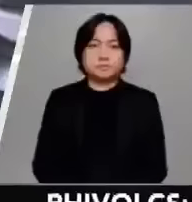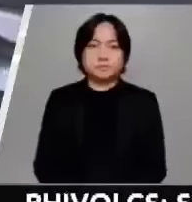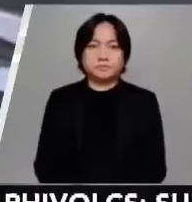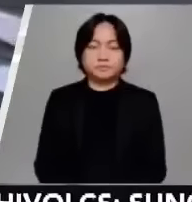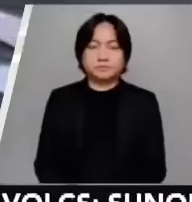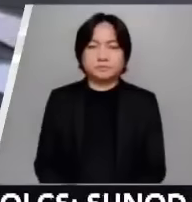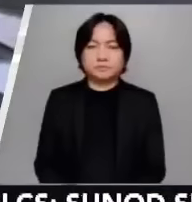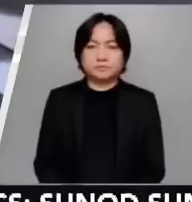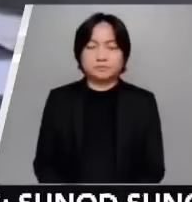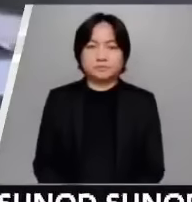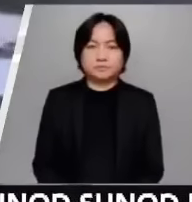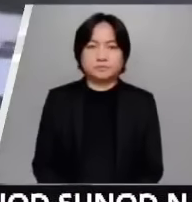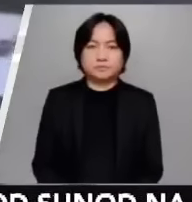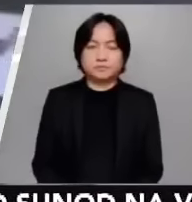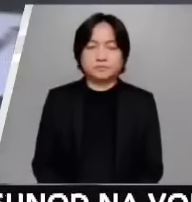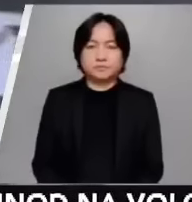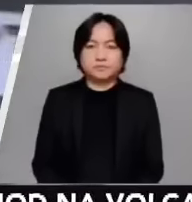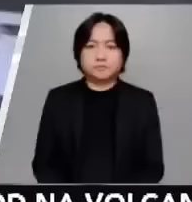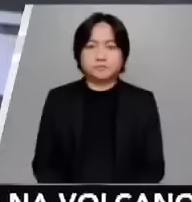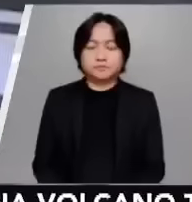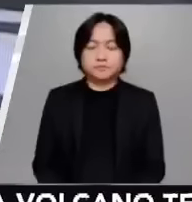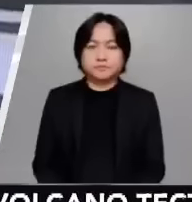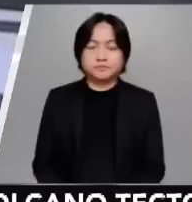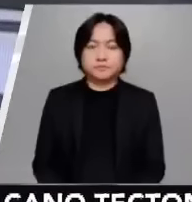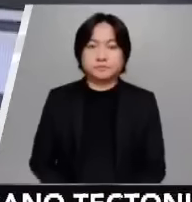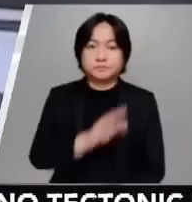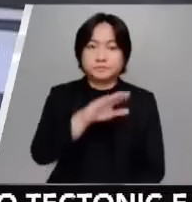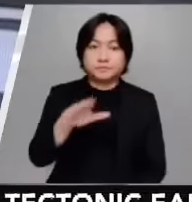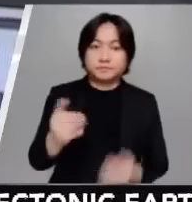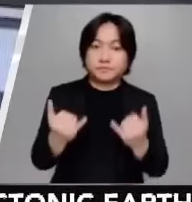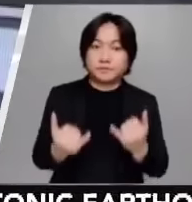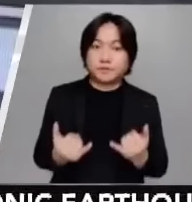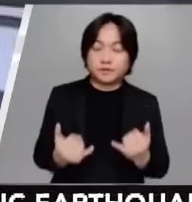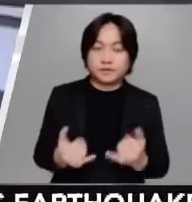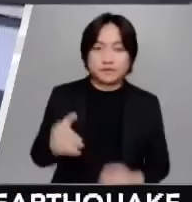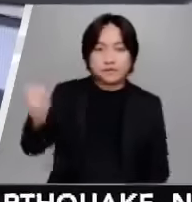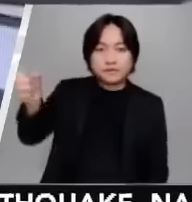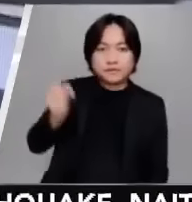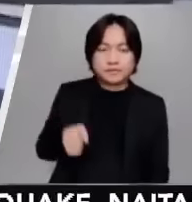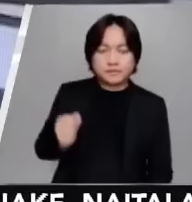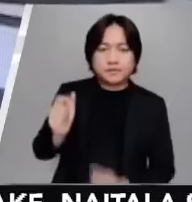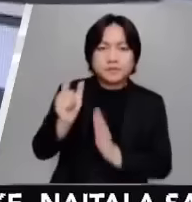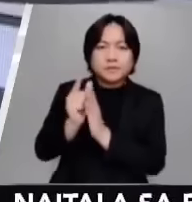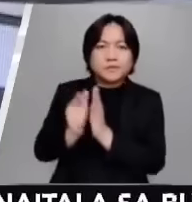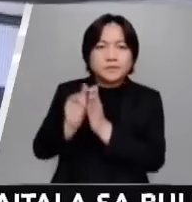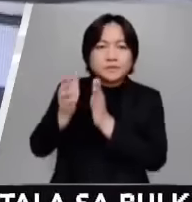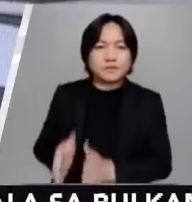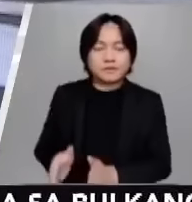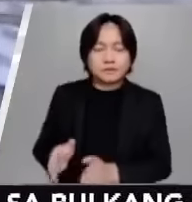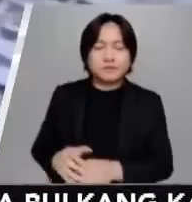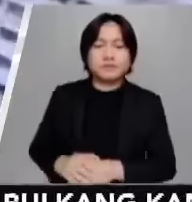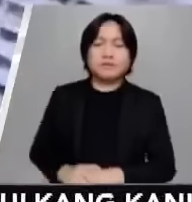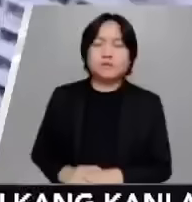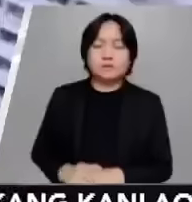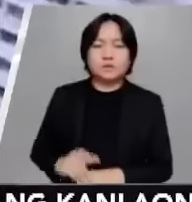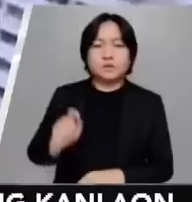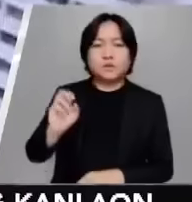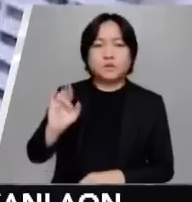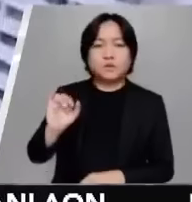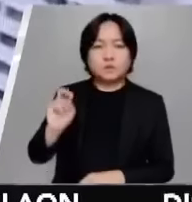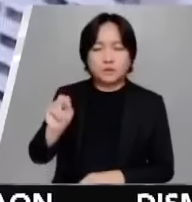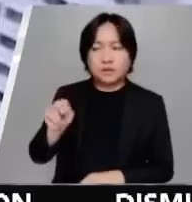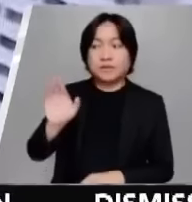kapuso mga kapanayam din po Dapat natin si Attorney israelito toron ang abogado ni Pastor apolo Kiboy pero hanggang ngayon hindi po siya